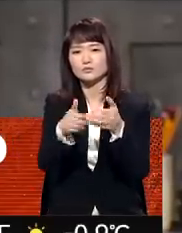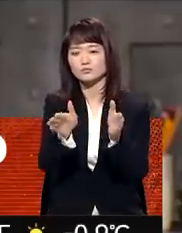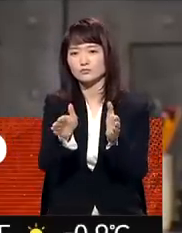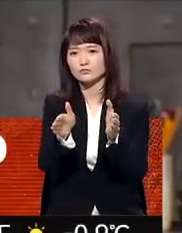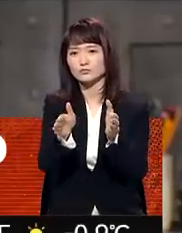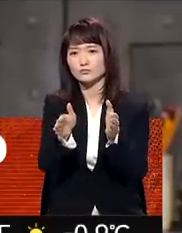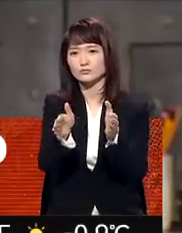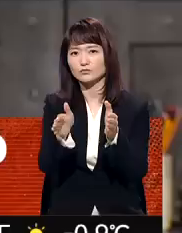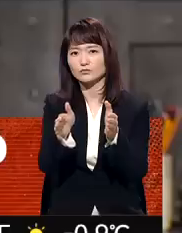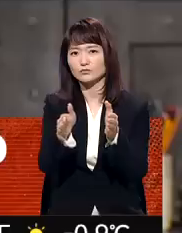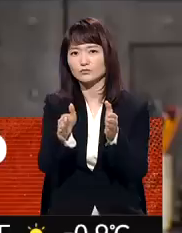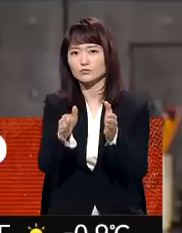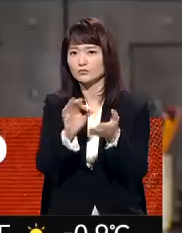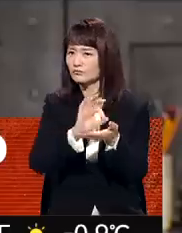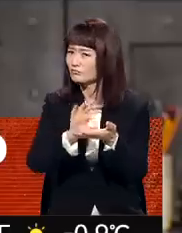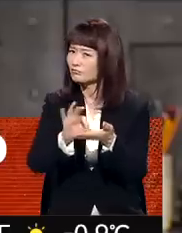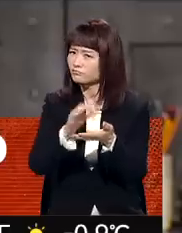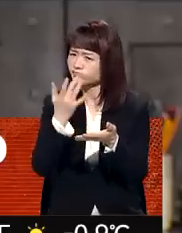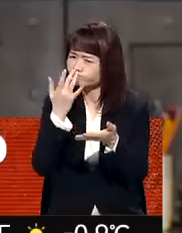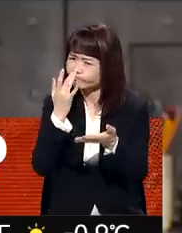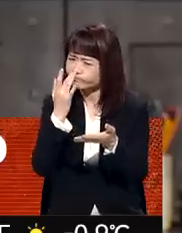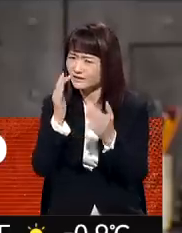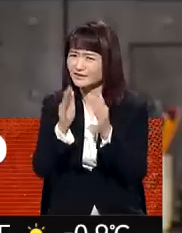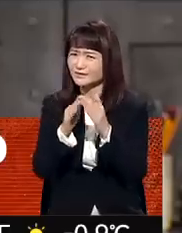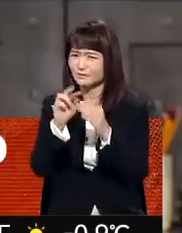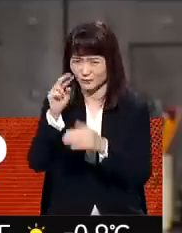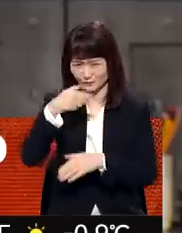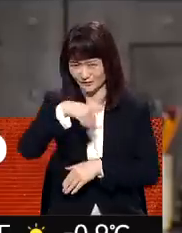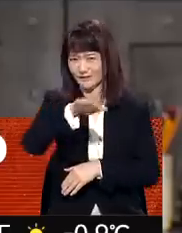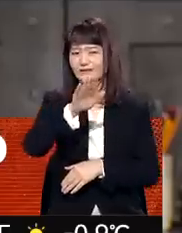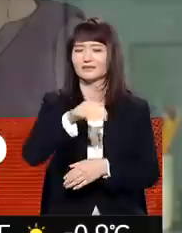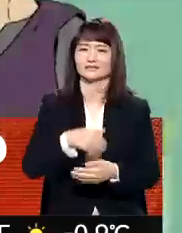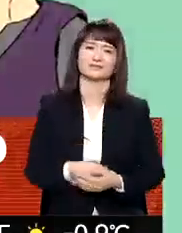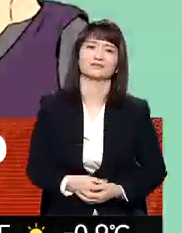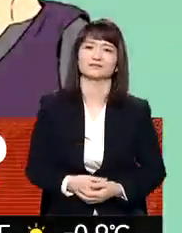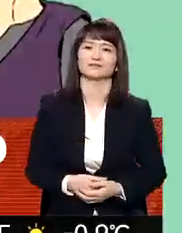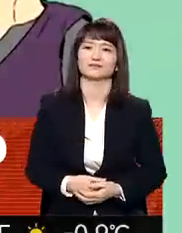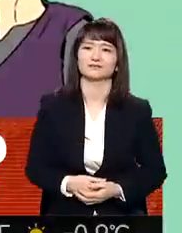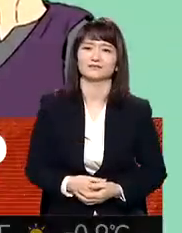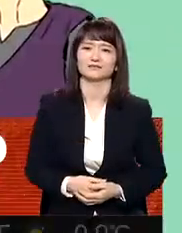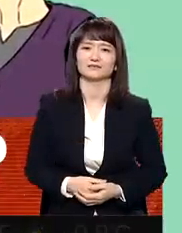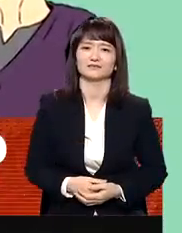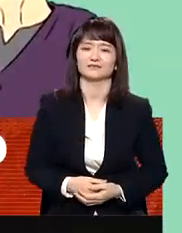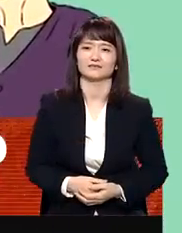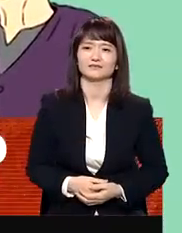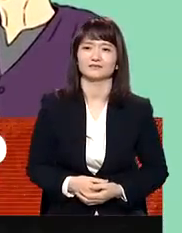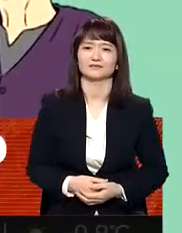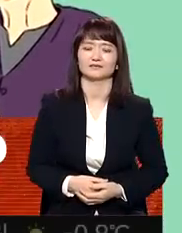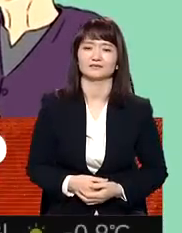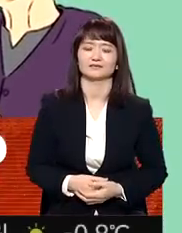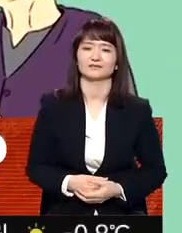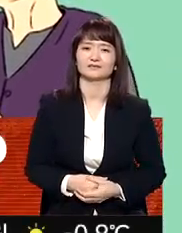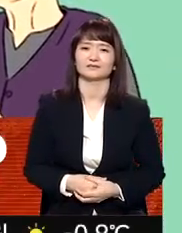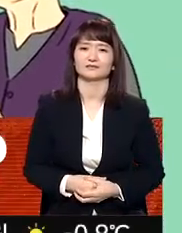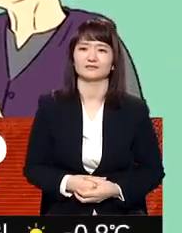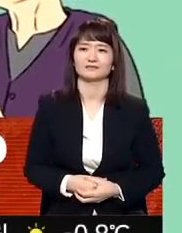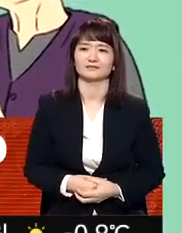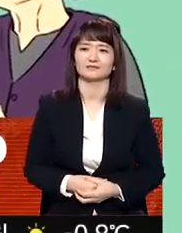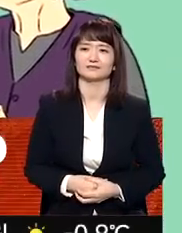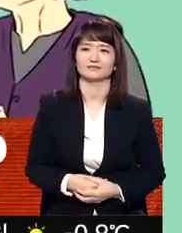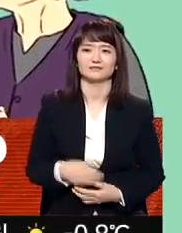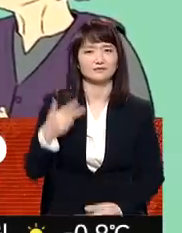저는여 정말 이해 안 갑니다 집으로 가세요 안 됩니다 알겠습니다 자 그렇다면 우리 승현 님 뭐 그게